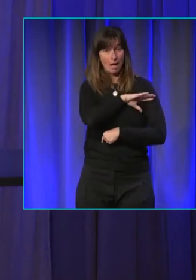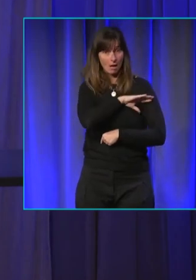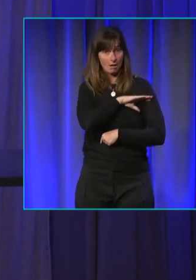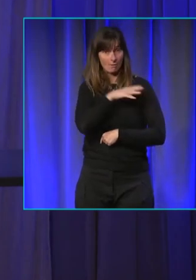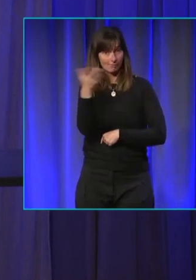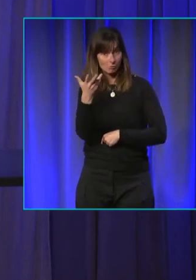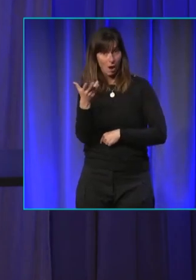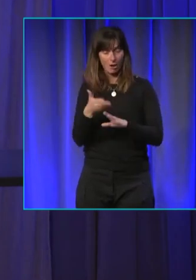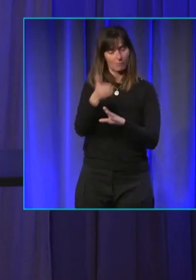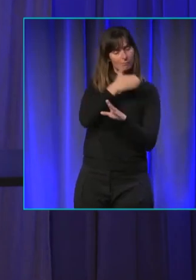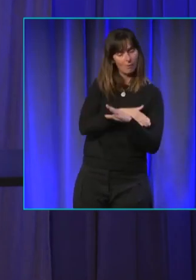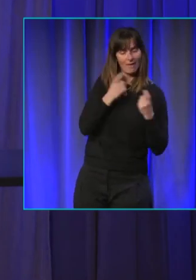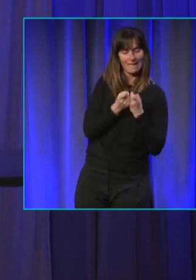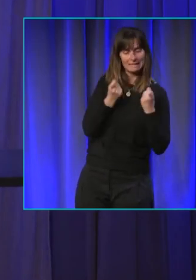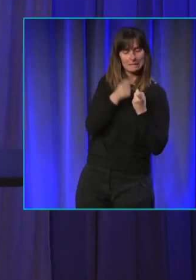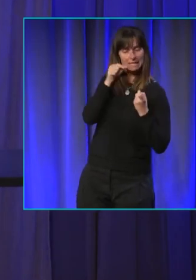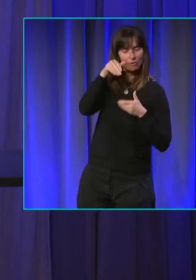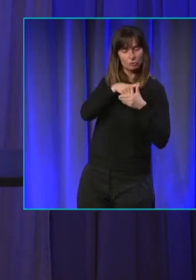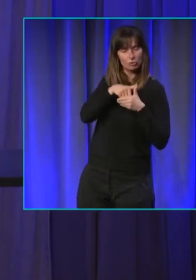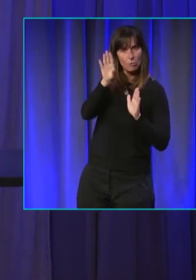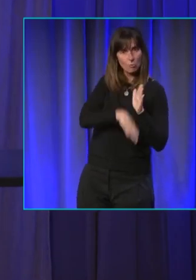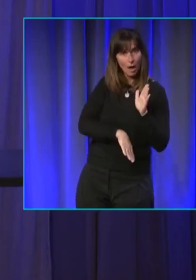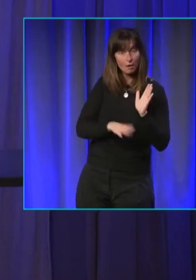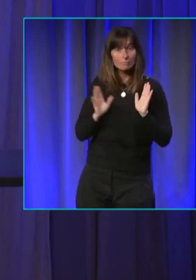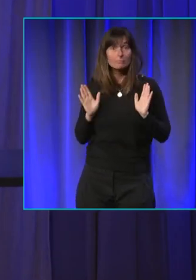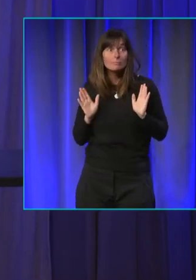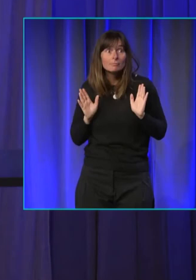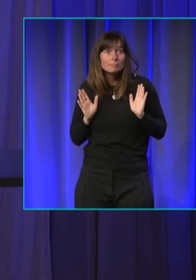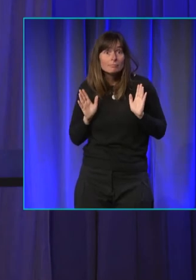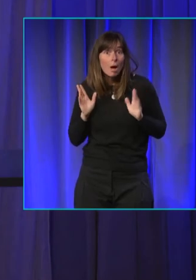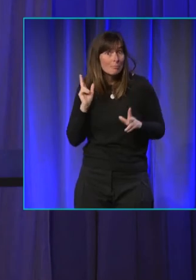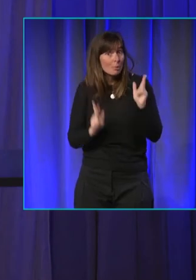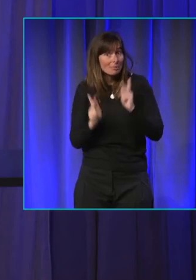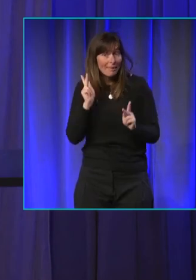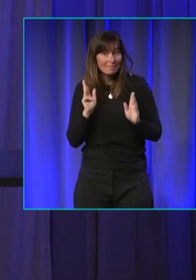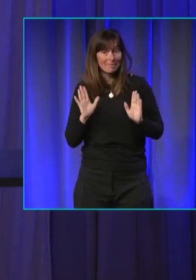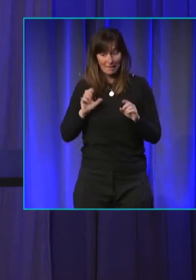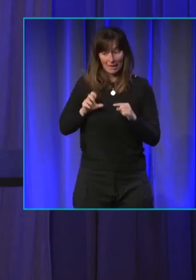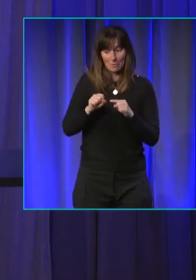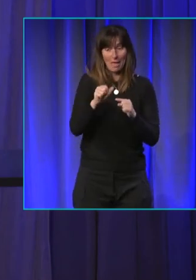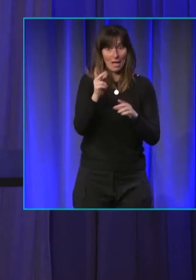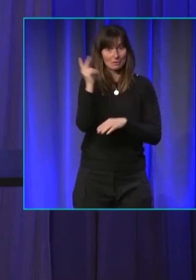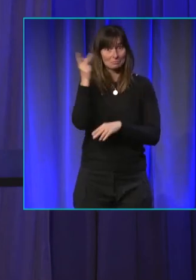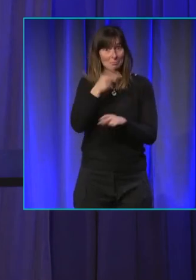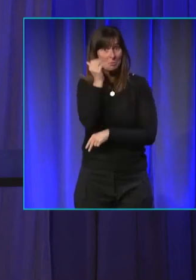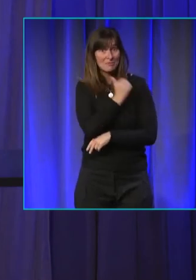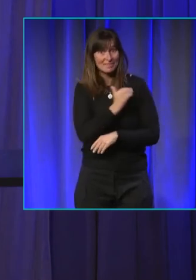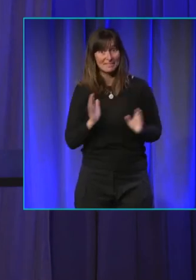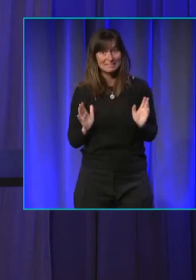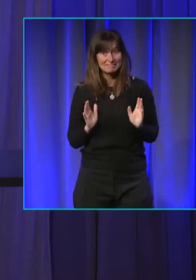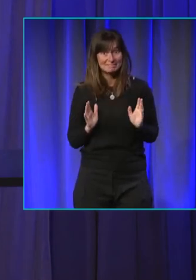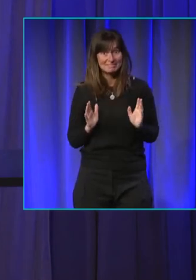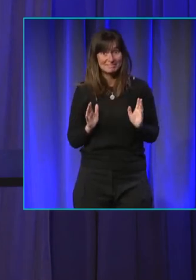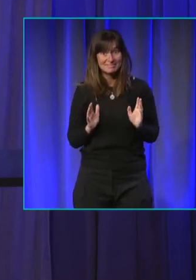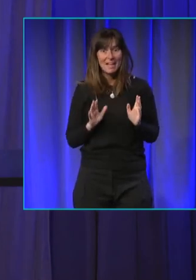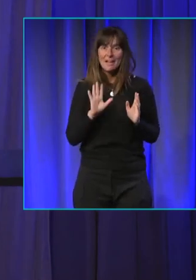à chaque exercice? Peut-être. Hein, pour ça que nous, on fait